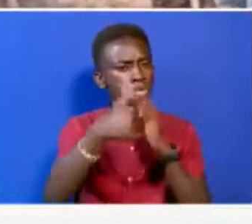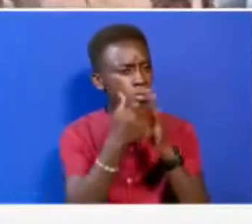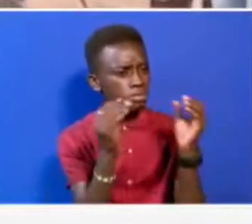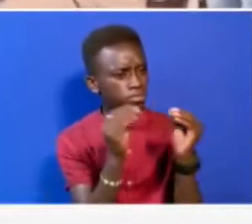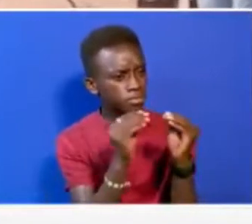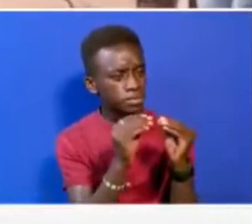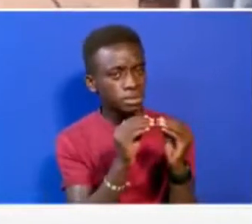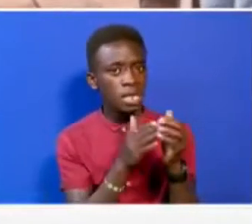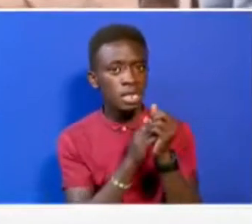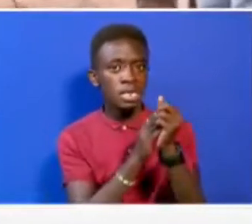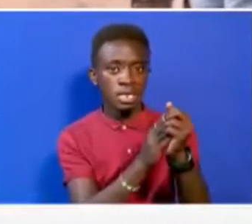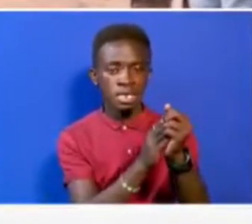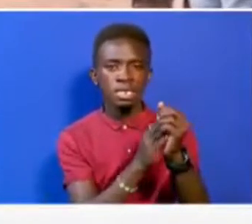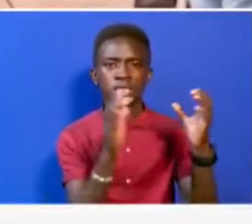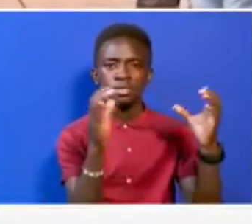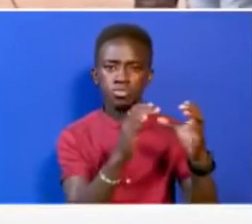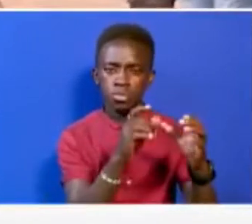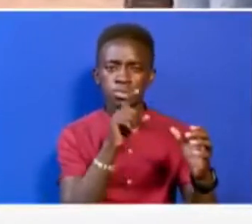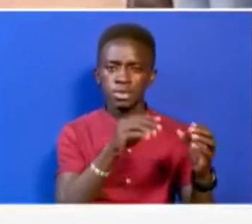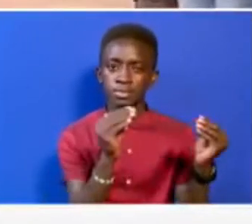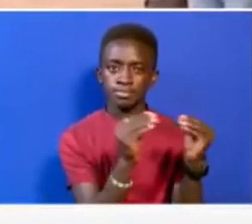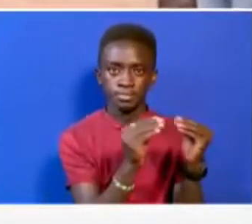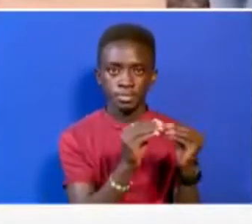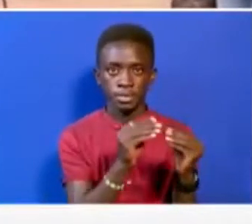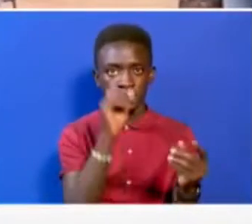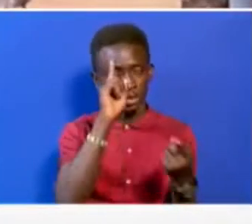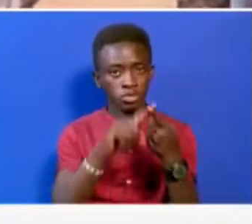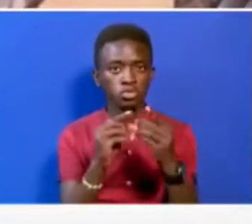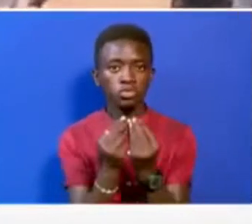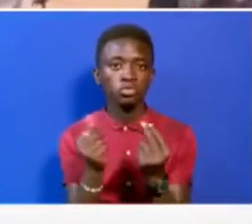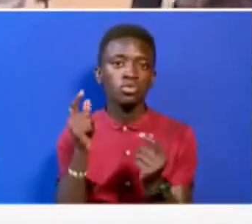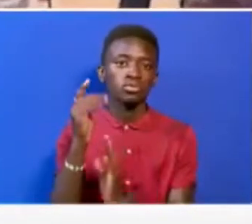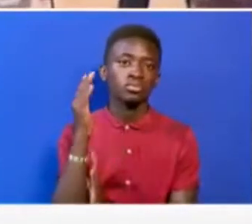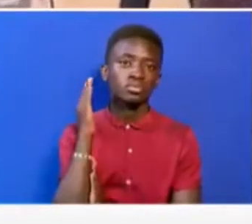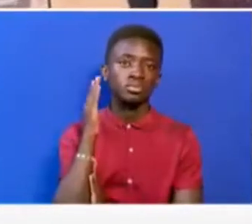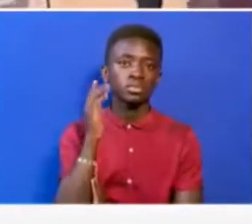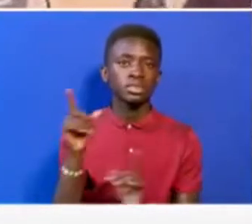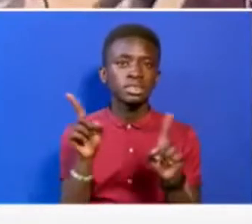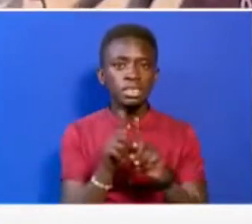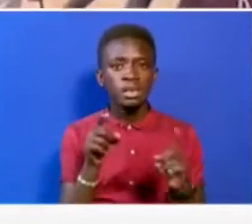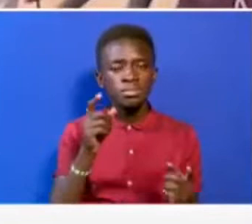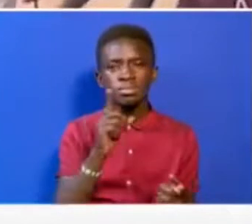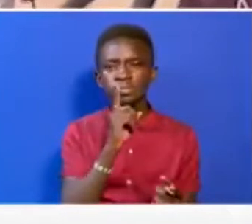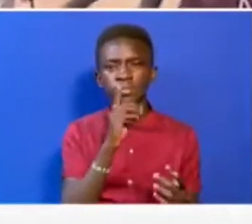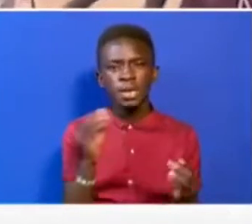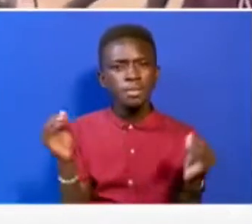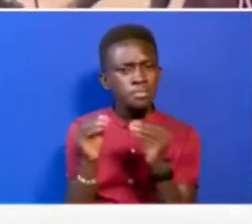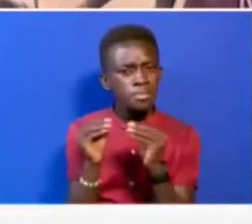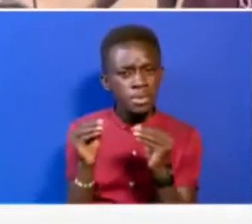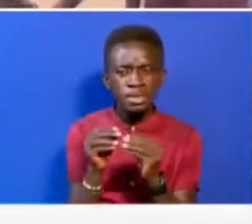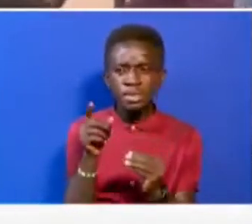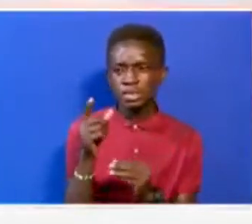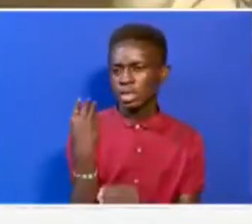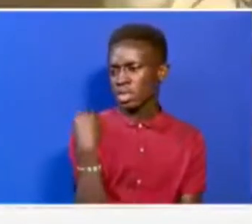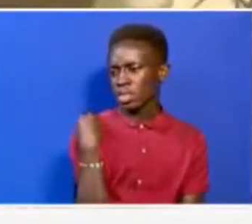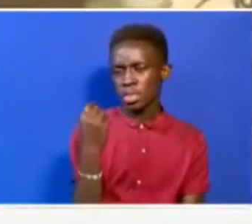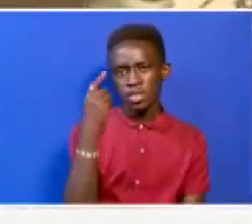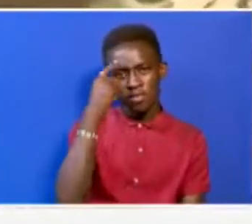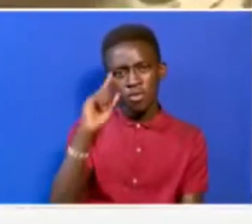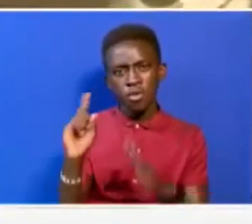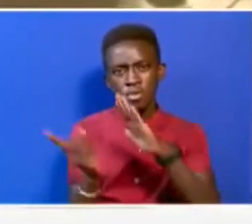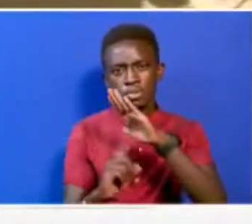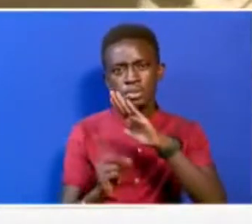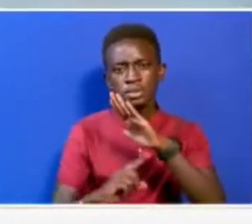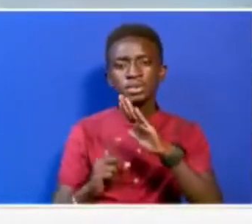na waathiriwa badala ya kufanya mikutano ya faraga isiyozaa matunda, akirejelea mkutano wa hivi majuzi wa waziri wa usalama